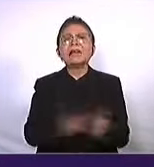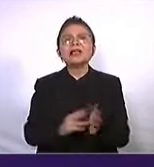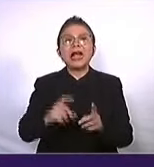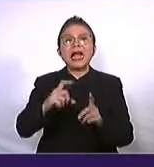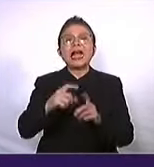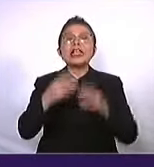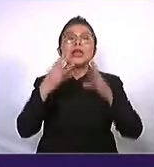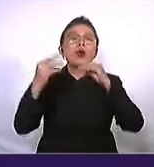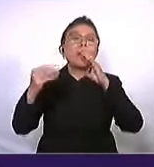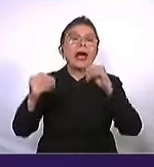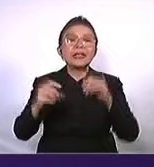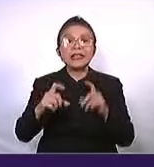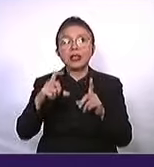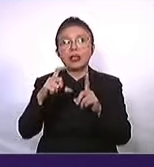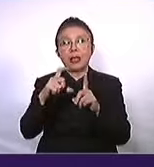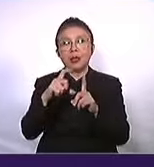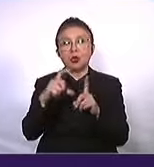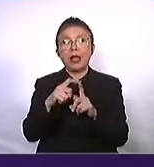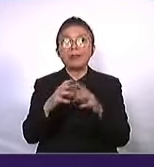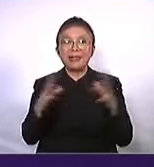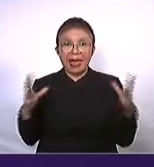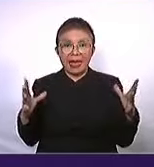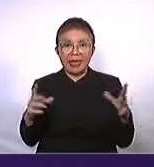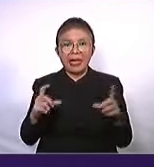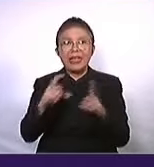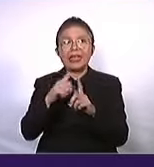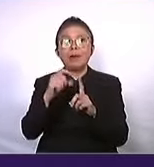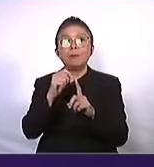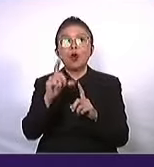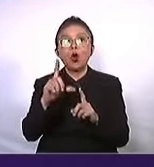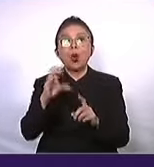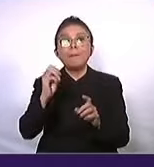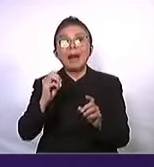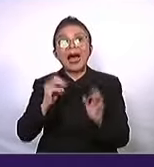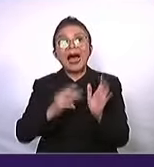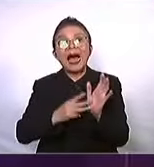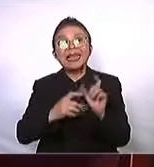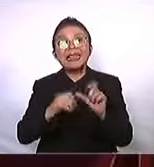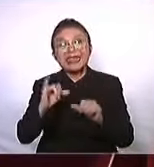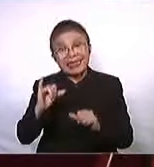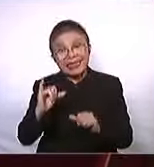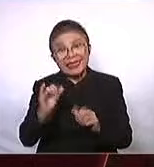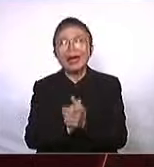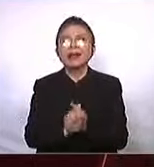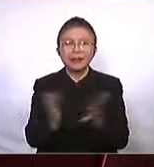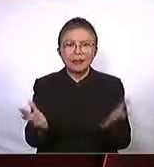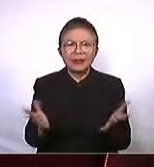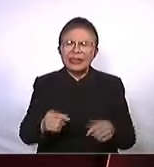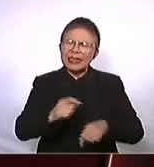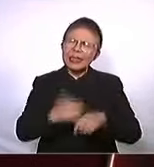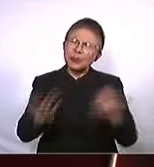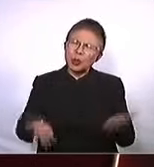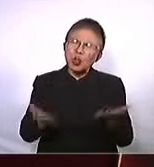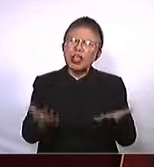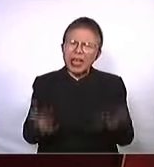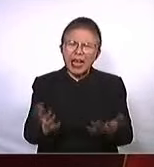diplomasi. Diplomasi harap itu tenang. Normatif. Mohon nah, tenang. Sebenarnya, saudara sekalian,